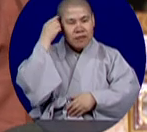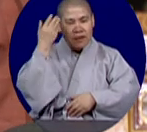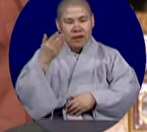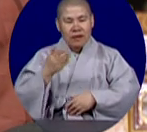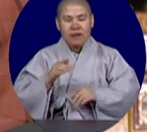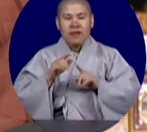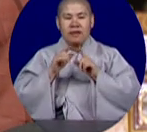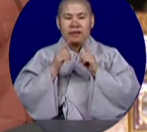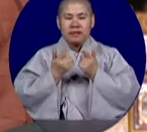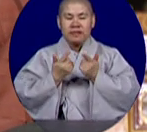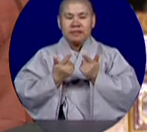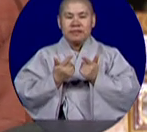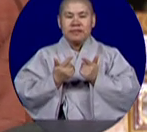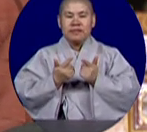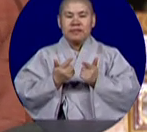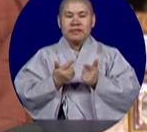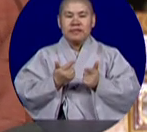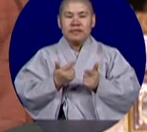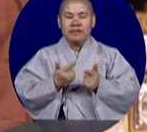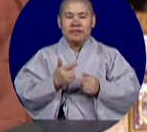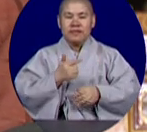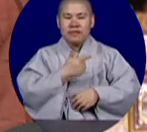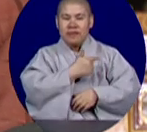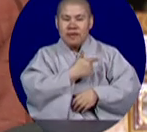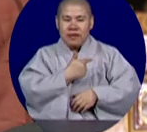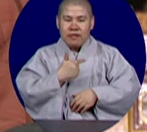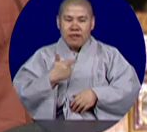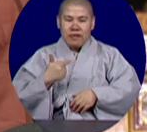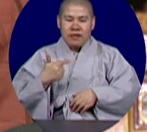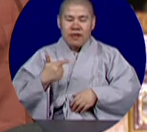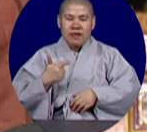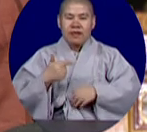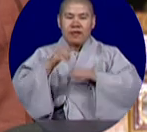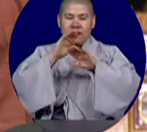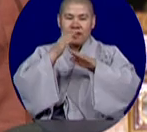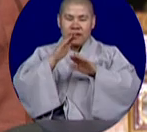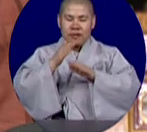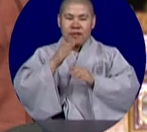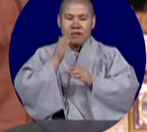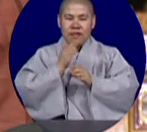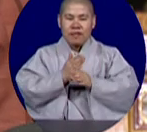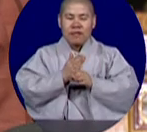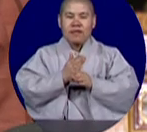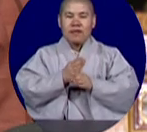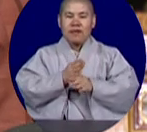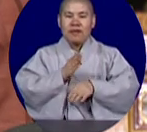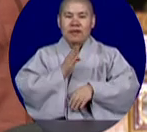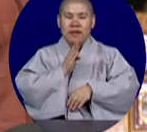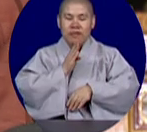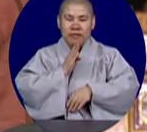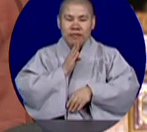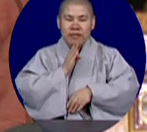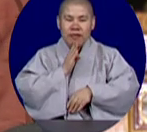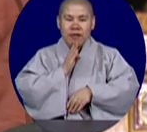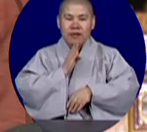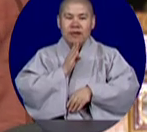아니에요. 여기서 아주 위대한 것이 있는데 그게 바로